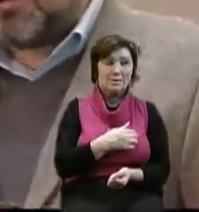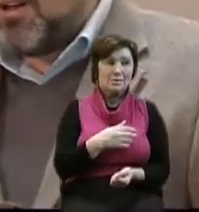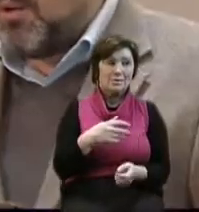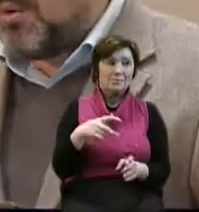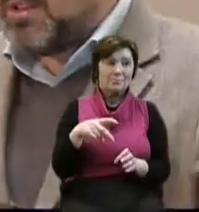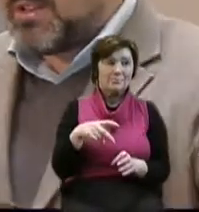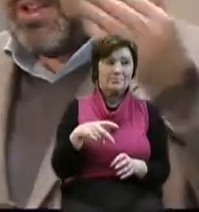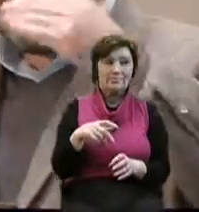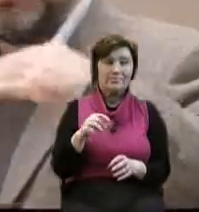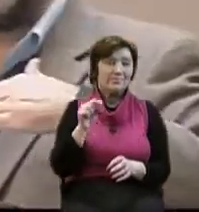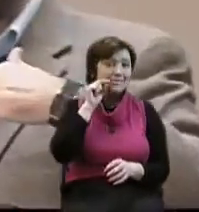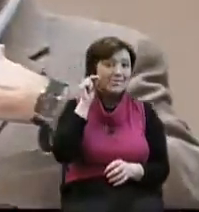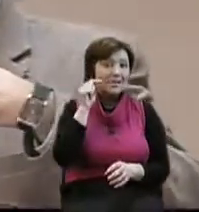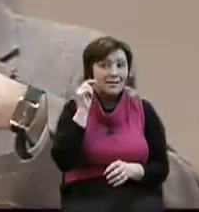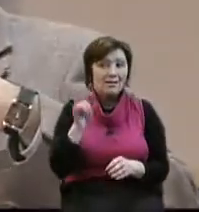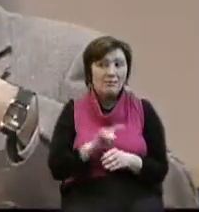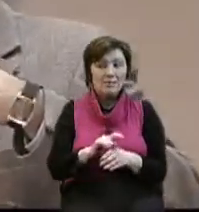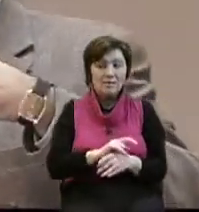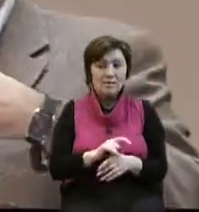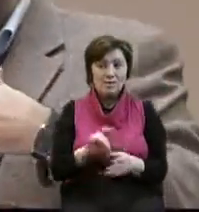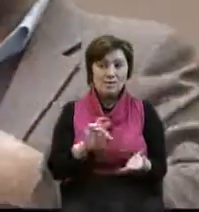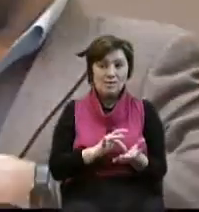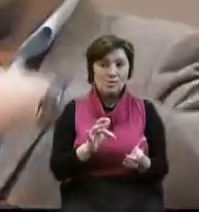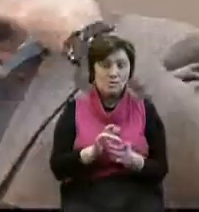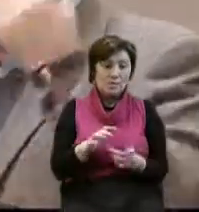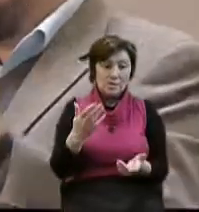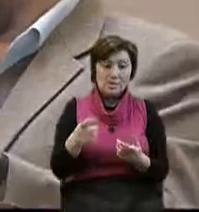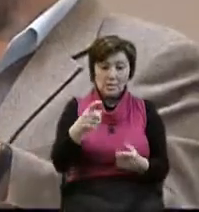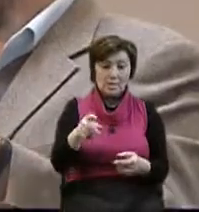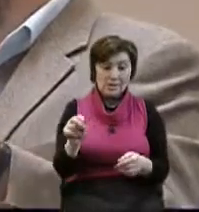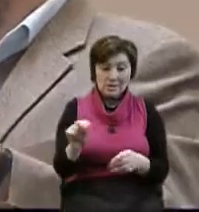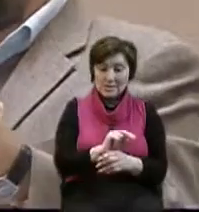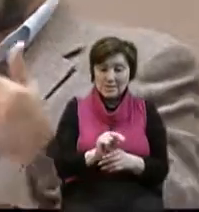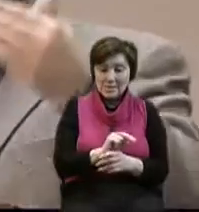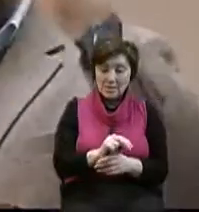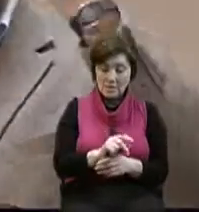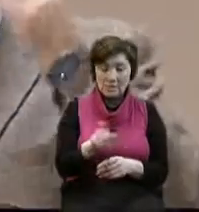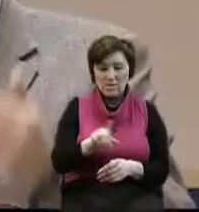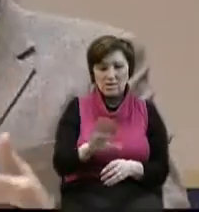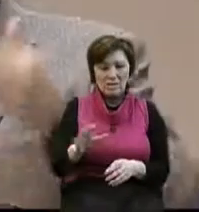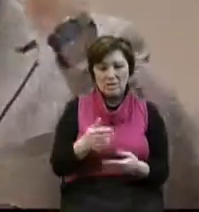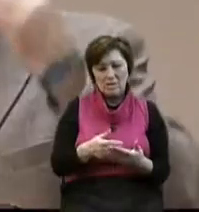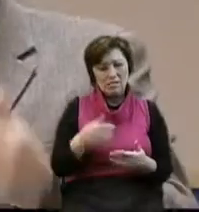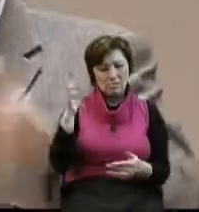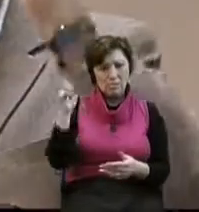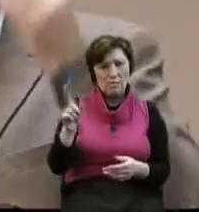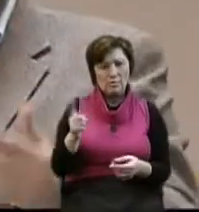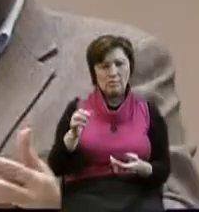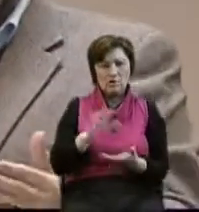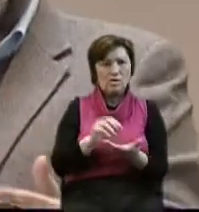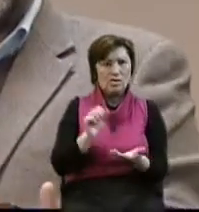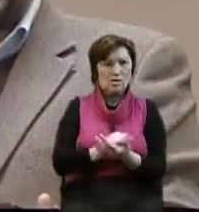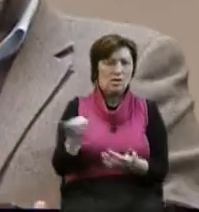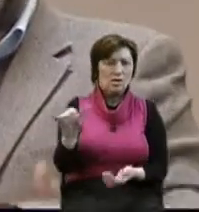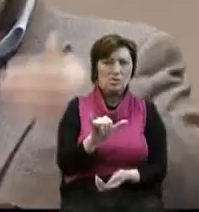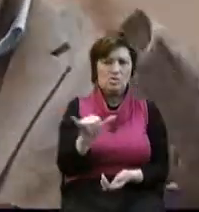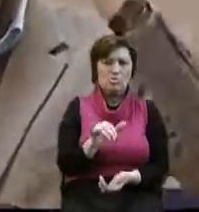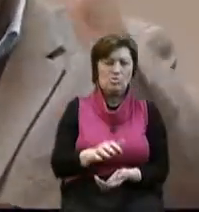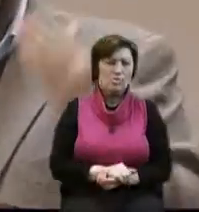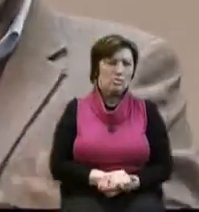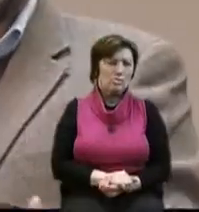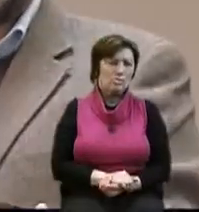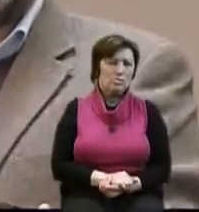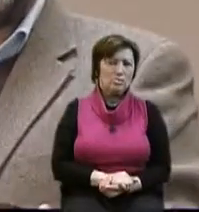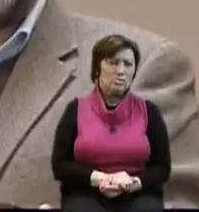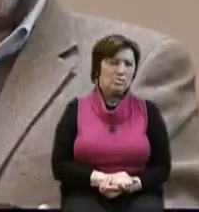что если он исцелит, то значит он не от Бога. Потому что нарушает закон субботы. Этот человек не